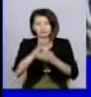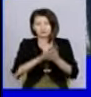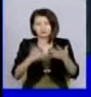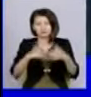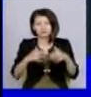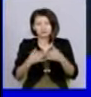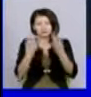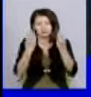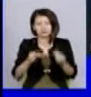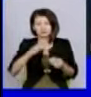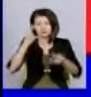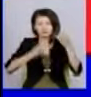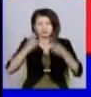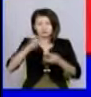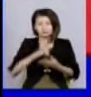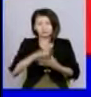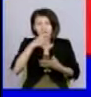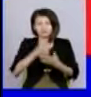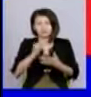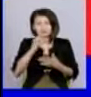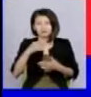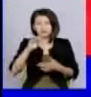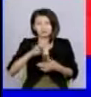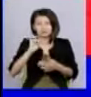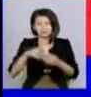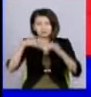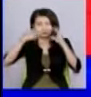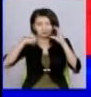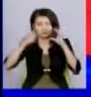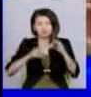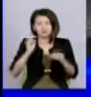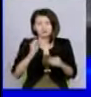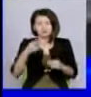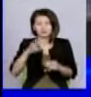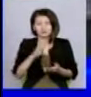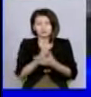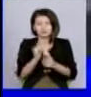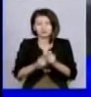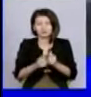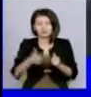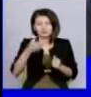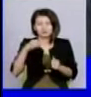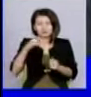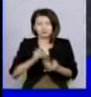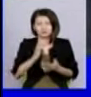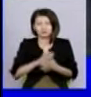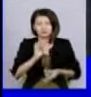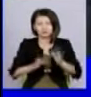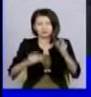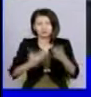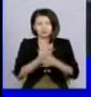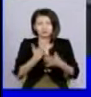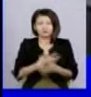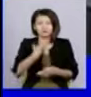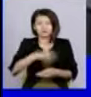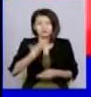арнаған телевизия ардагерлері Юрий Карабанов, телеоператоры Анатолий Класин, арнайы режиссері Гүлнәр Олжабаева және жаңалықтар қызметінің